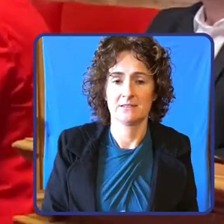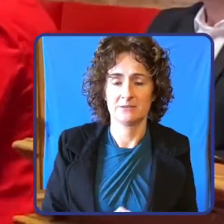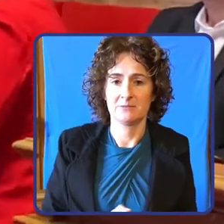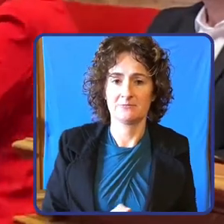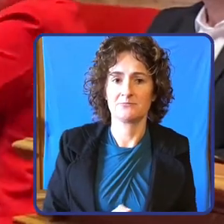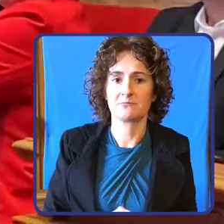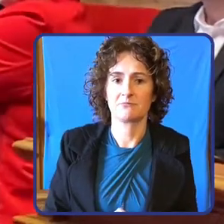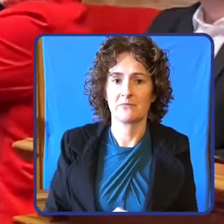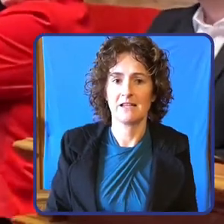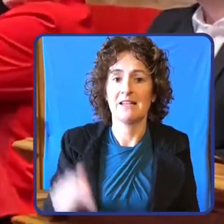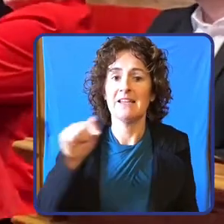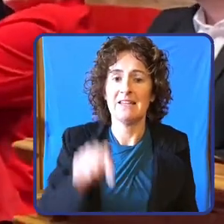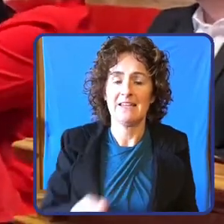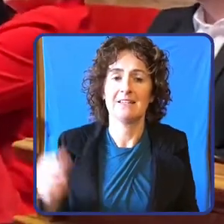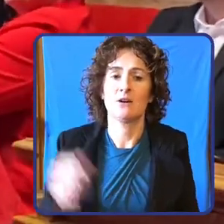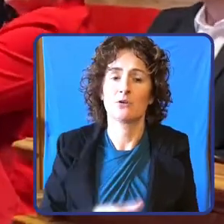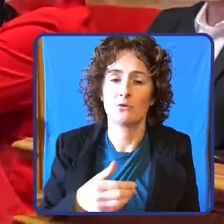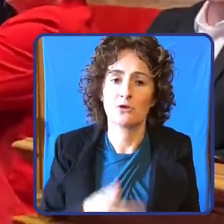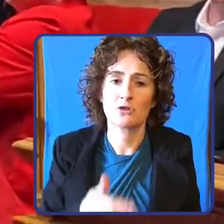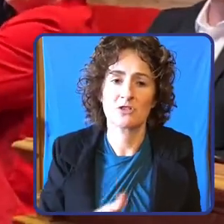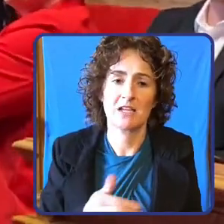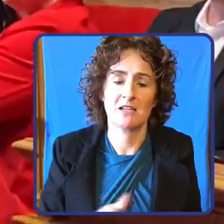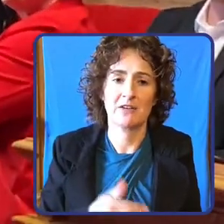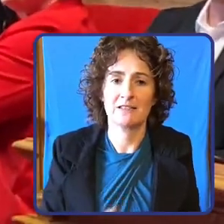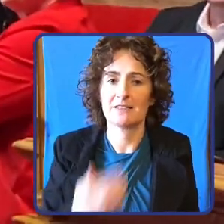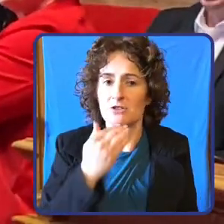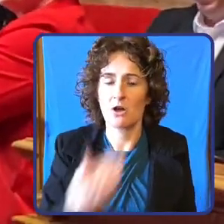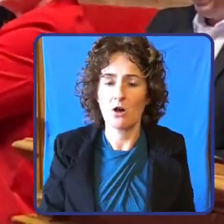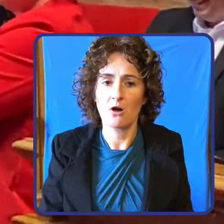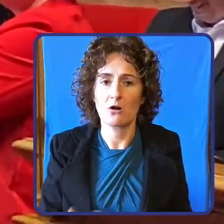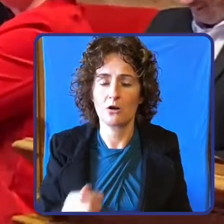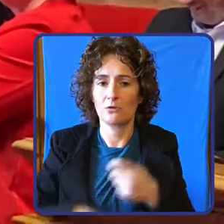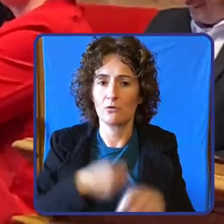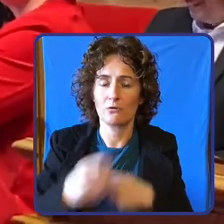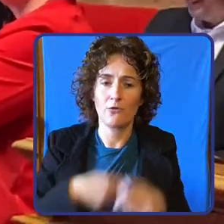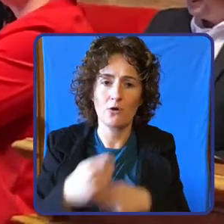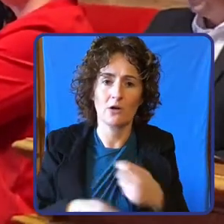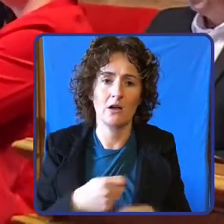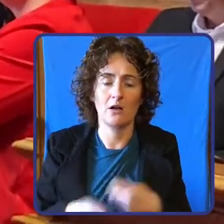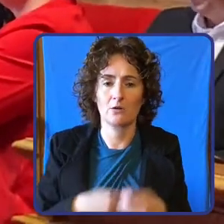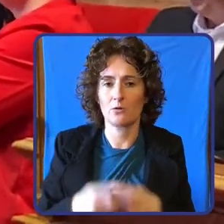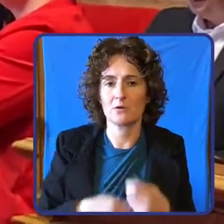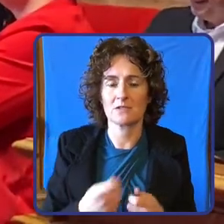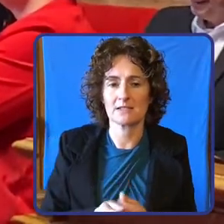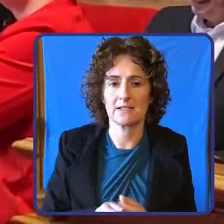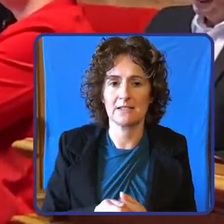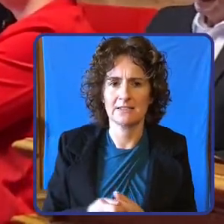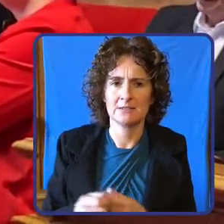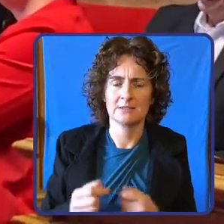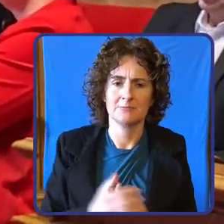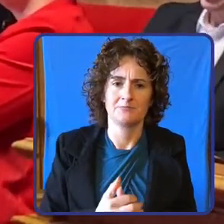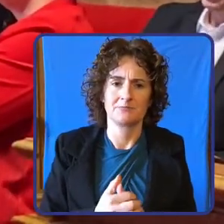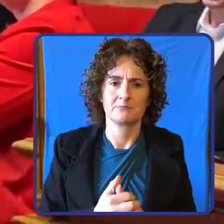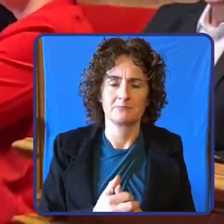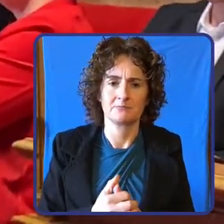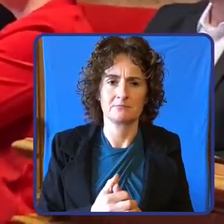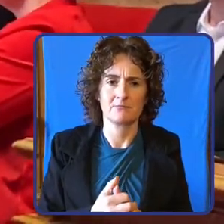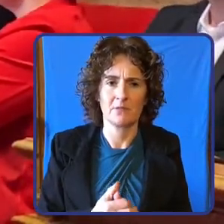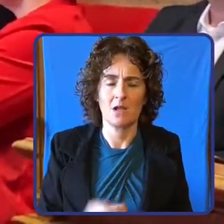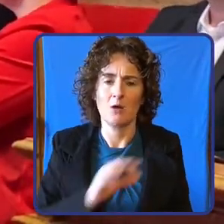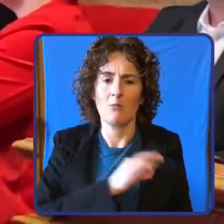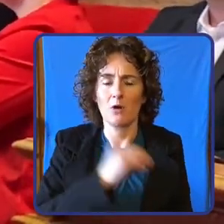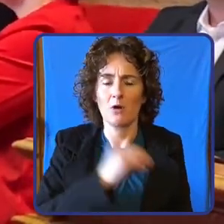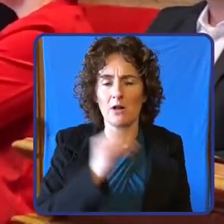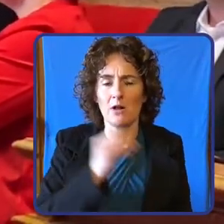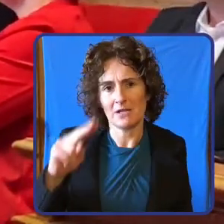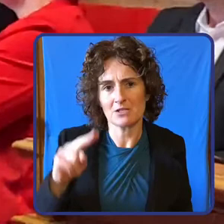de én a költségvetéssel szeretnék foglalkozni. És spontán elkezdtem beszélni az ukrán háborúról. Én a költségvetéssel szeretnék foglalkozni. Tehát ezt tessék önök. Polgármester úr,